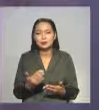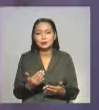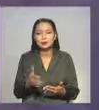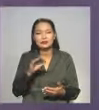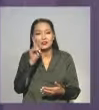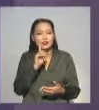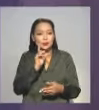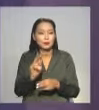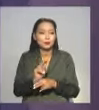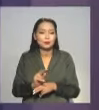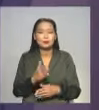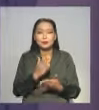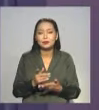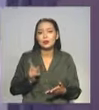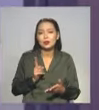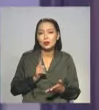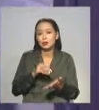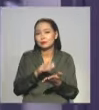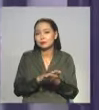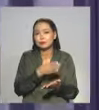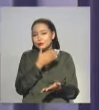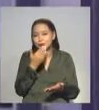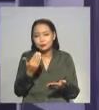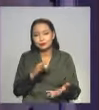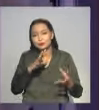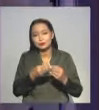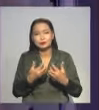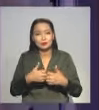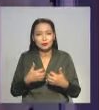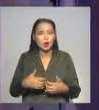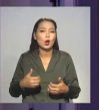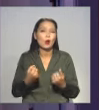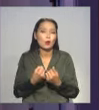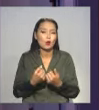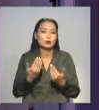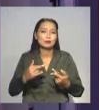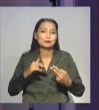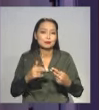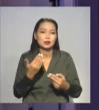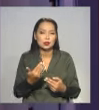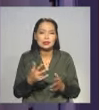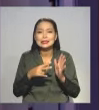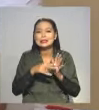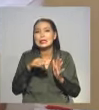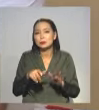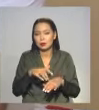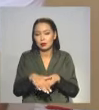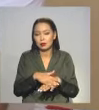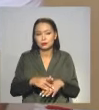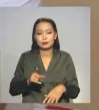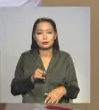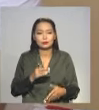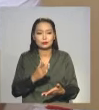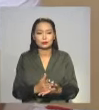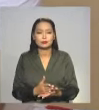ем алып жүр. Ал күту парағына енгізілмегендерді қоссаңыз, онда бүйрек ауыстыруға мұқтаждар саны 8000-ға жуықтайды. Осы